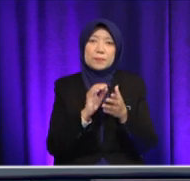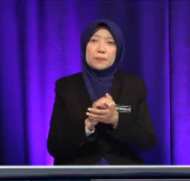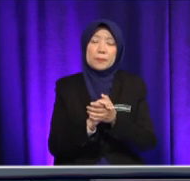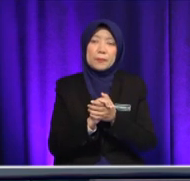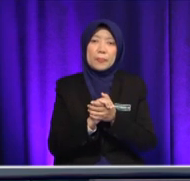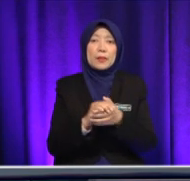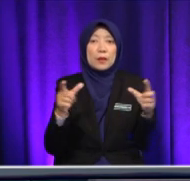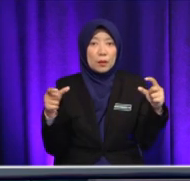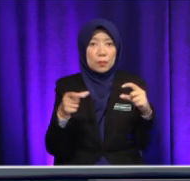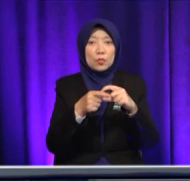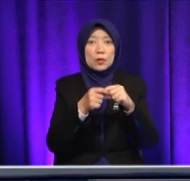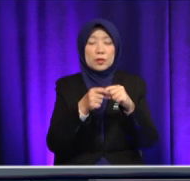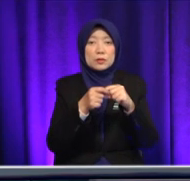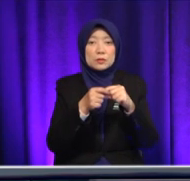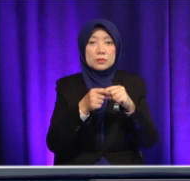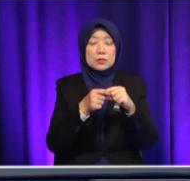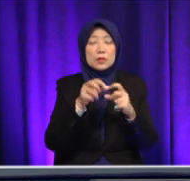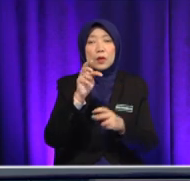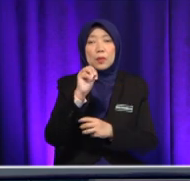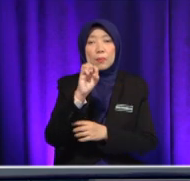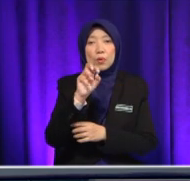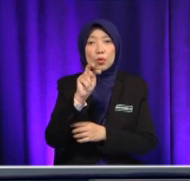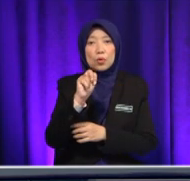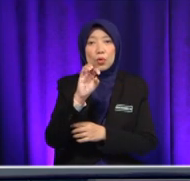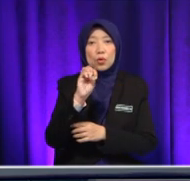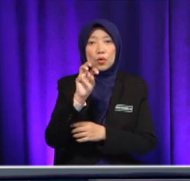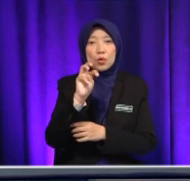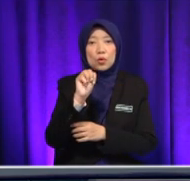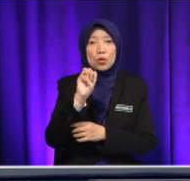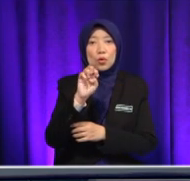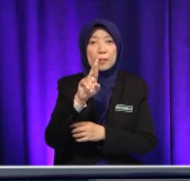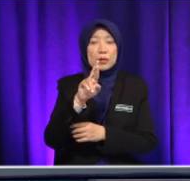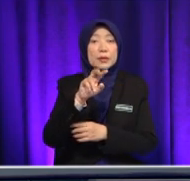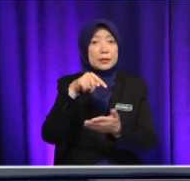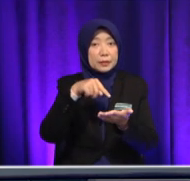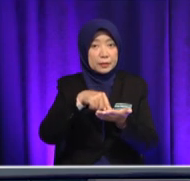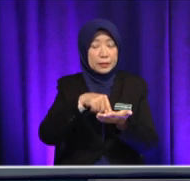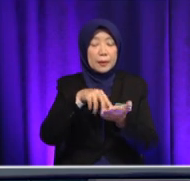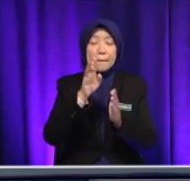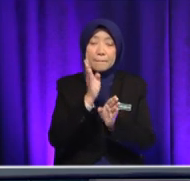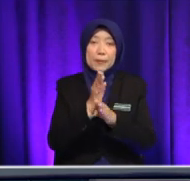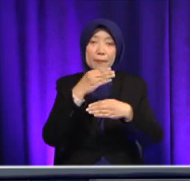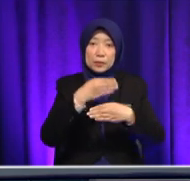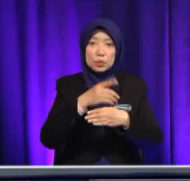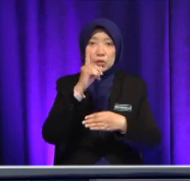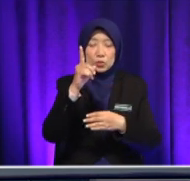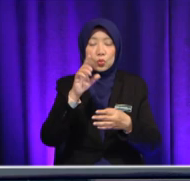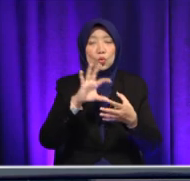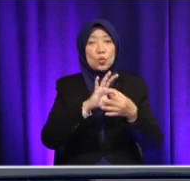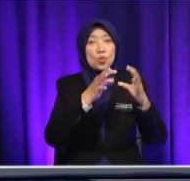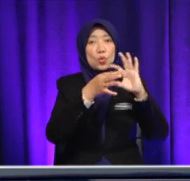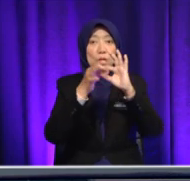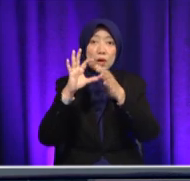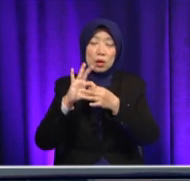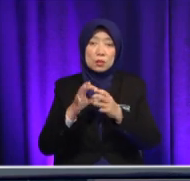Gabungan monomer tadi membentuk satu rantai. Okey. Yang panjang kita kenali